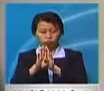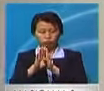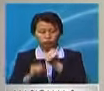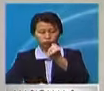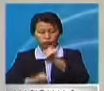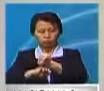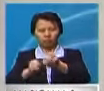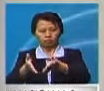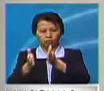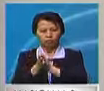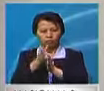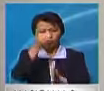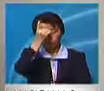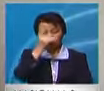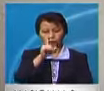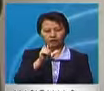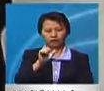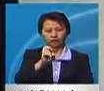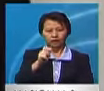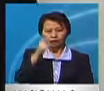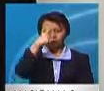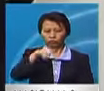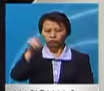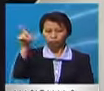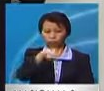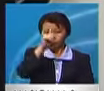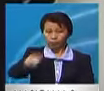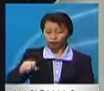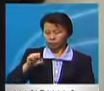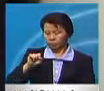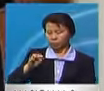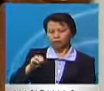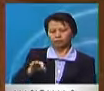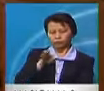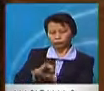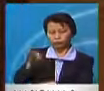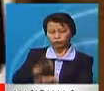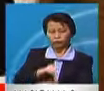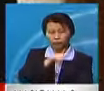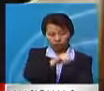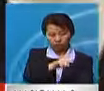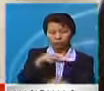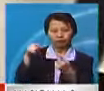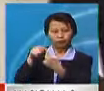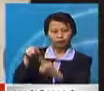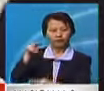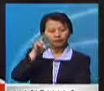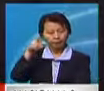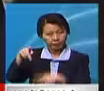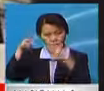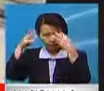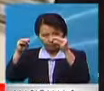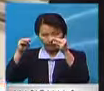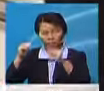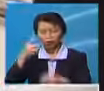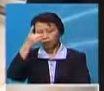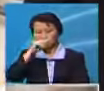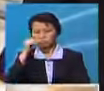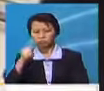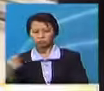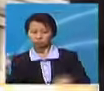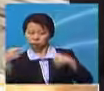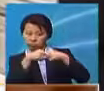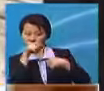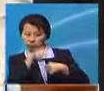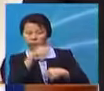menyokong permohonan Tun Dr. Ling untuk membatalkan saman fitnah terhadapnya oleh Perdana Menteri. Datuk Seri Najib memfailkan saman